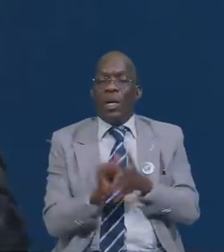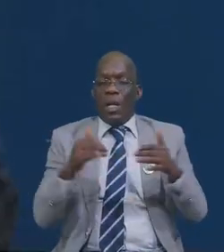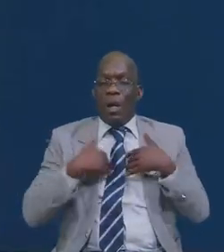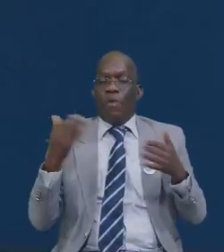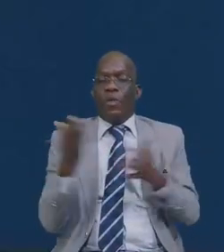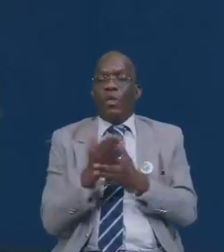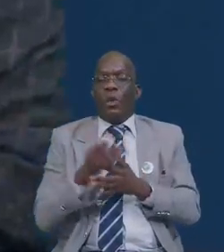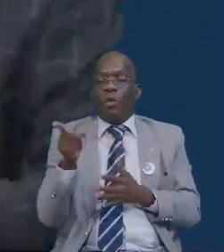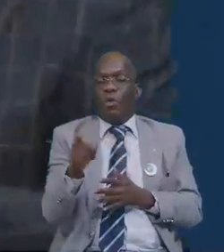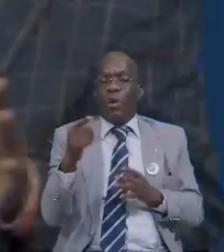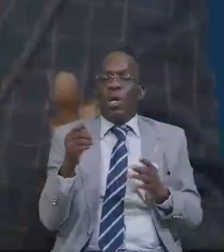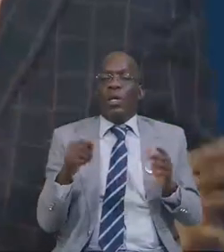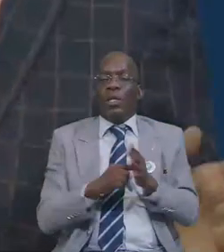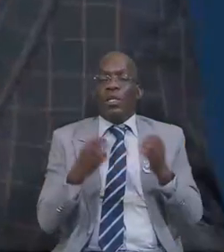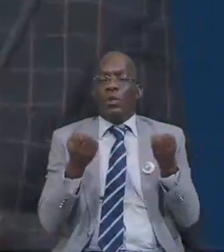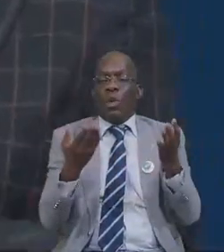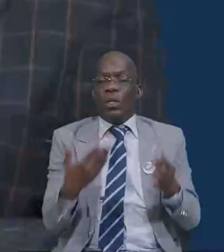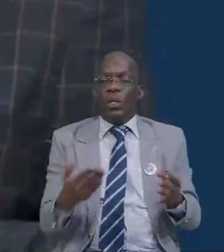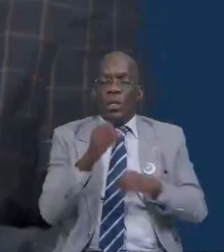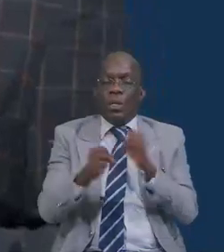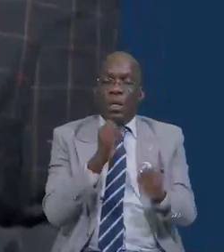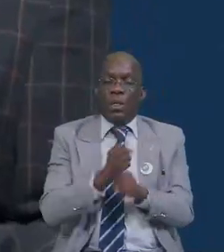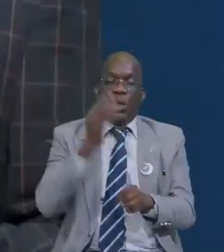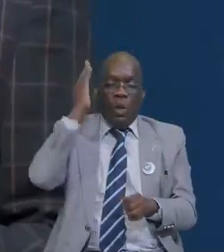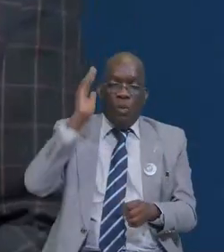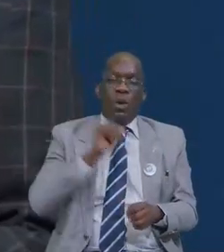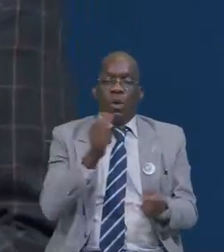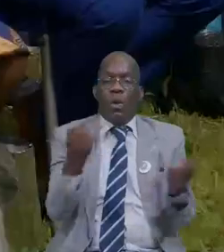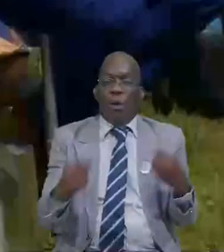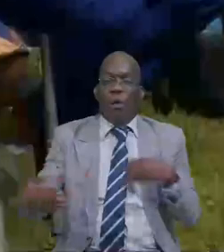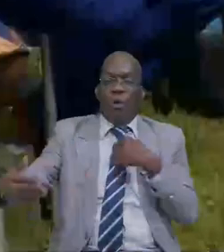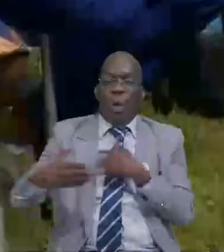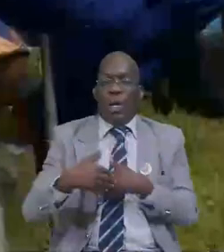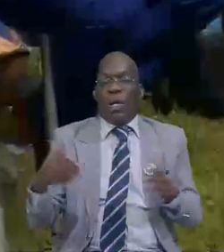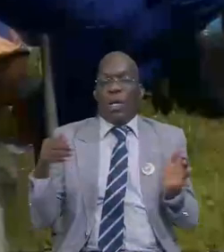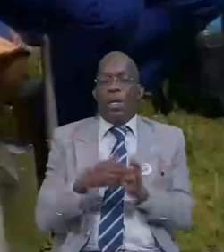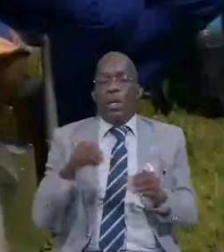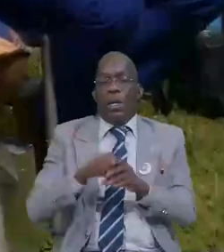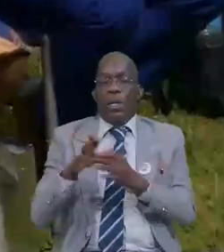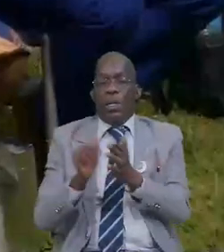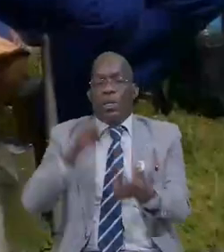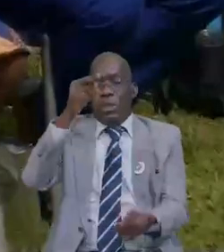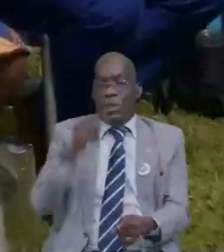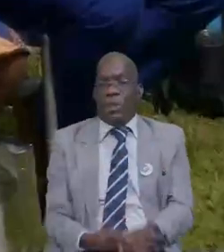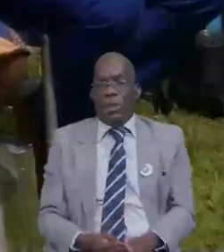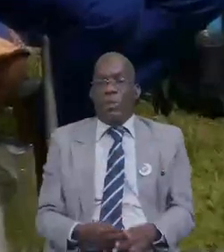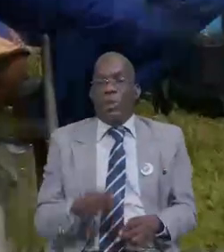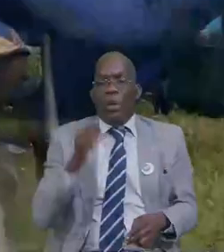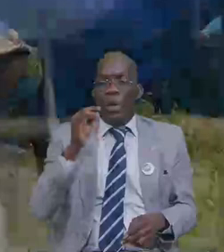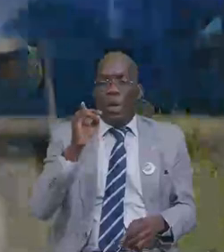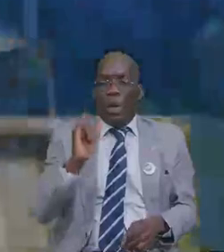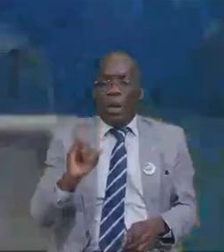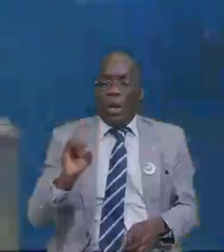te dérangeait pendant toutes ces nombreuses années ne reviendra plus jamais au nom de Jésus.